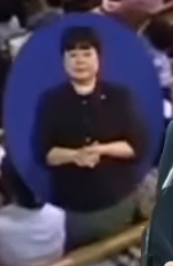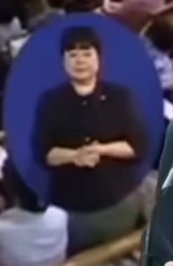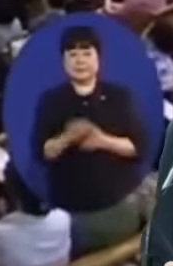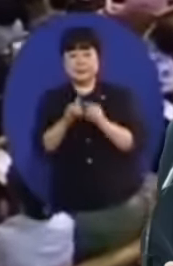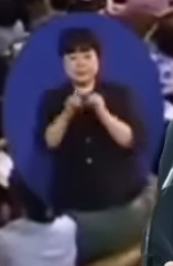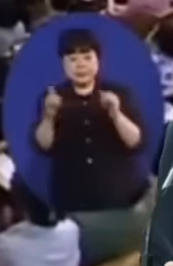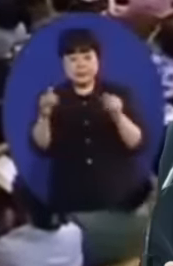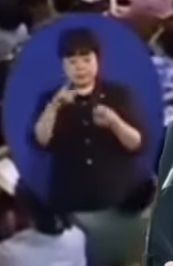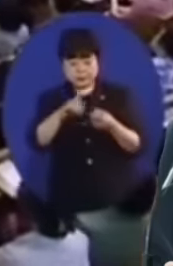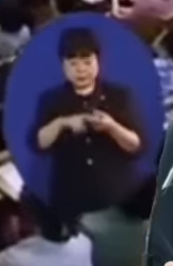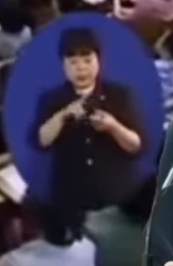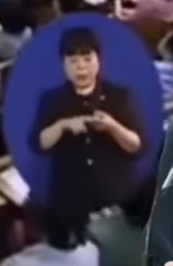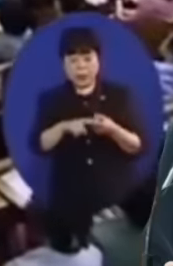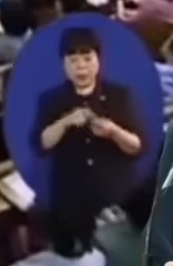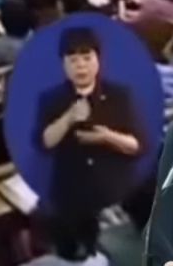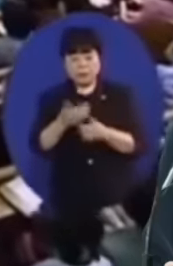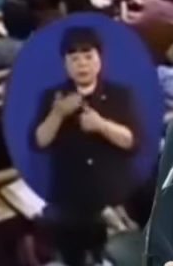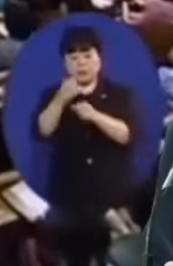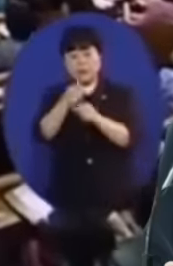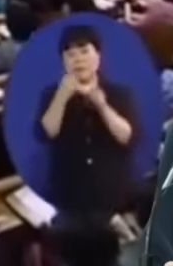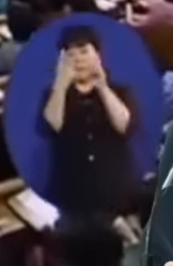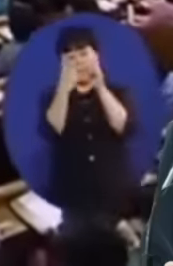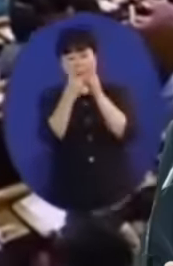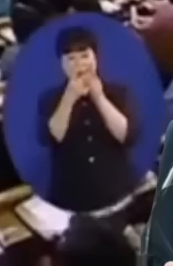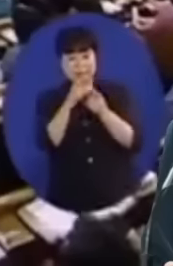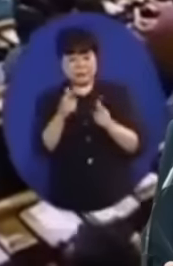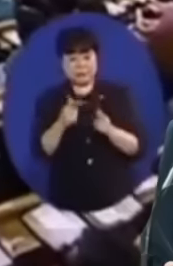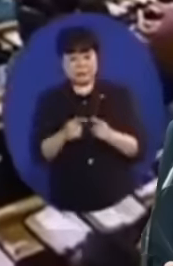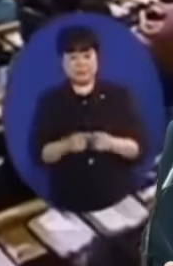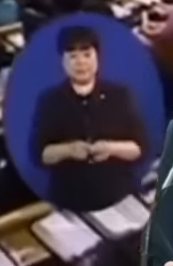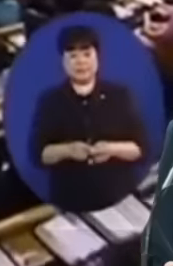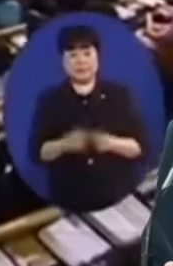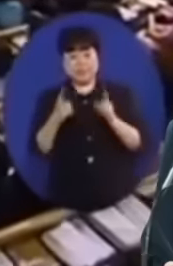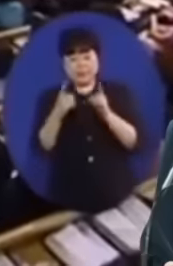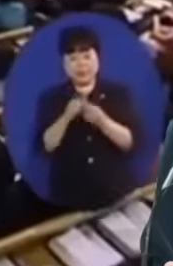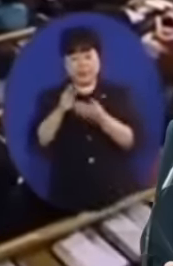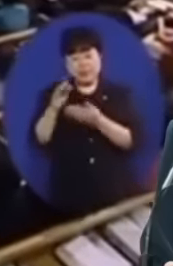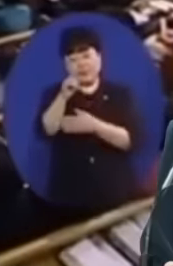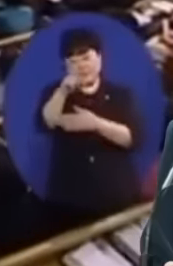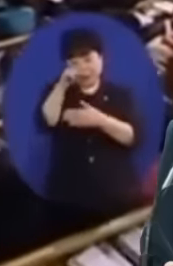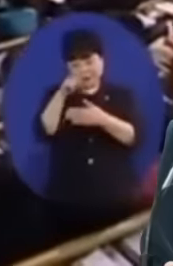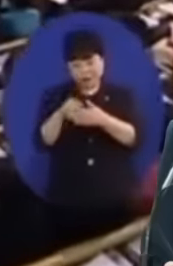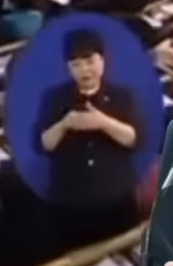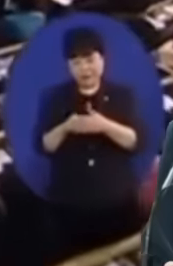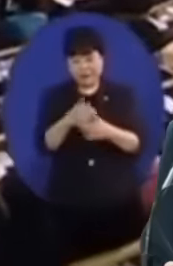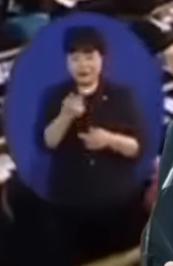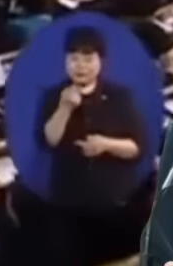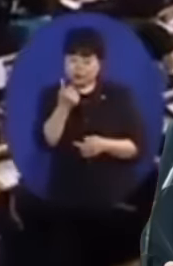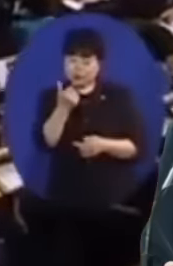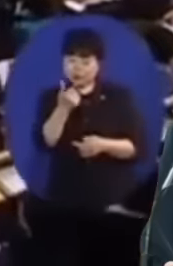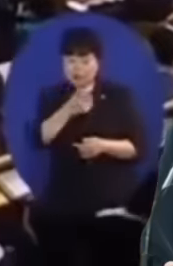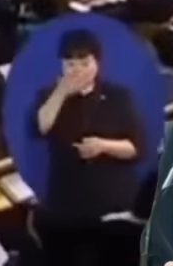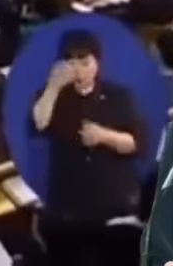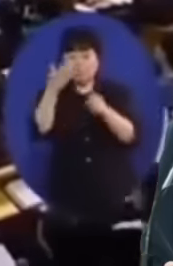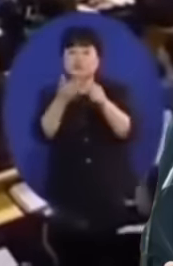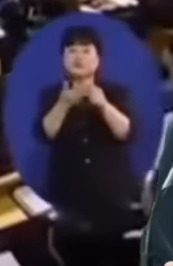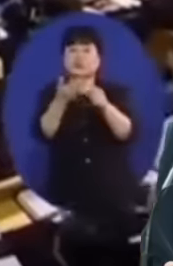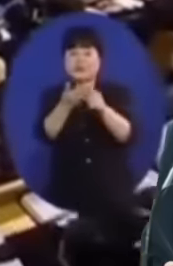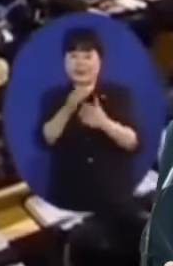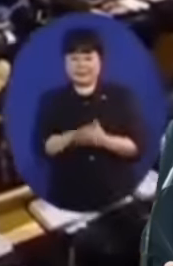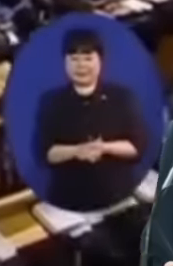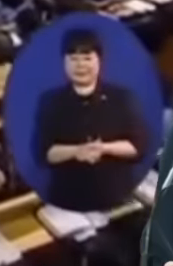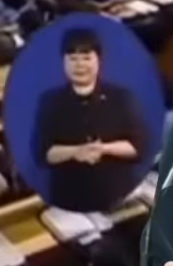사람을 그대로 주님께서 만나주지 않습니다. 만났으면 그 사람 마음속에 크고 작은 꿈을 주시는